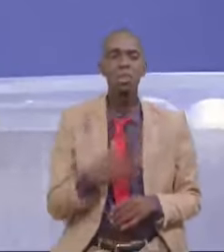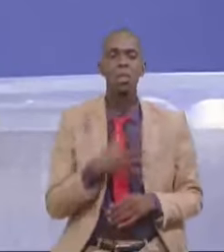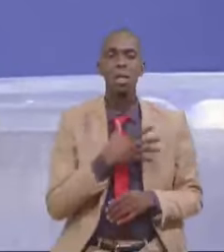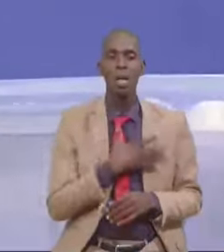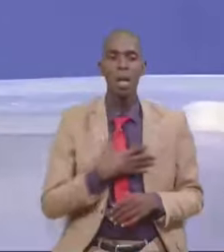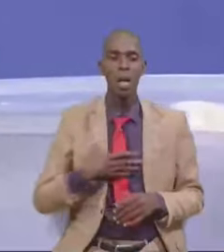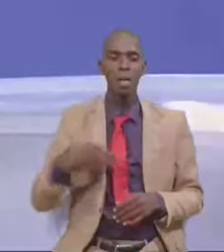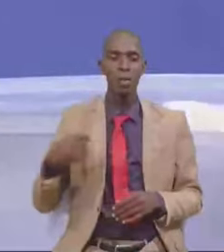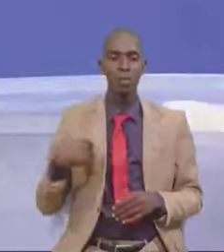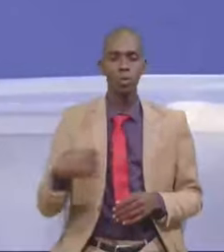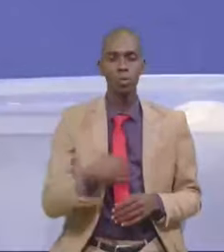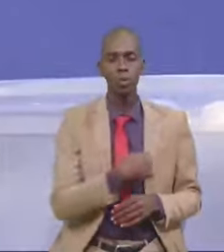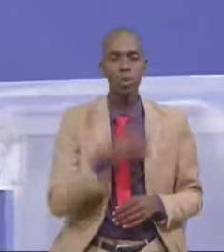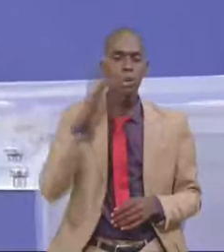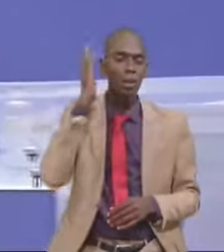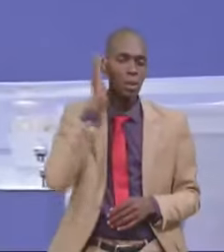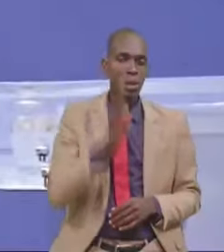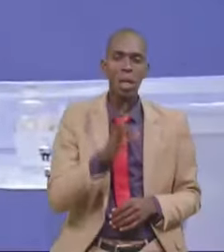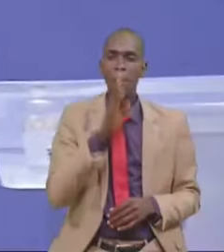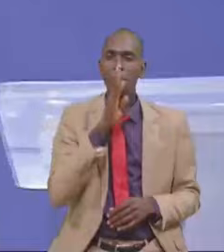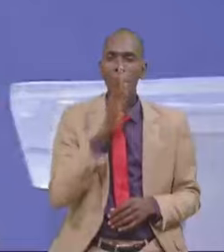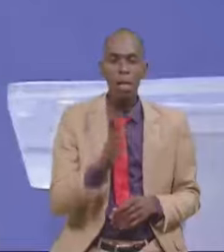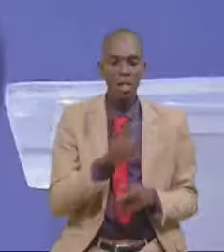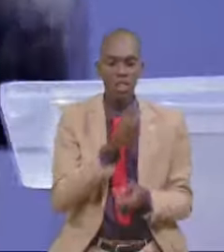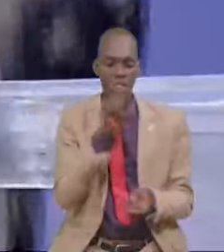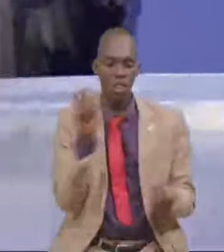Vous serez changés.